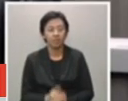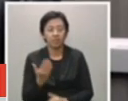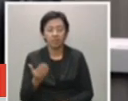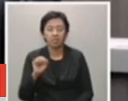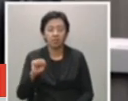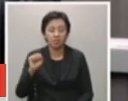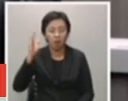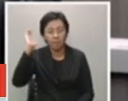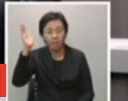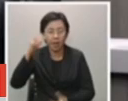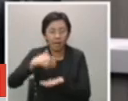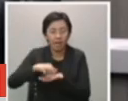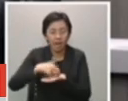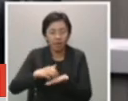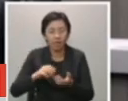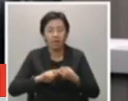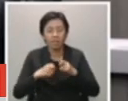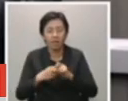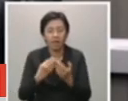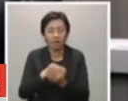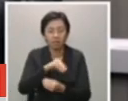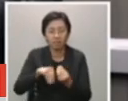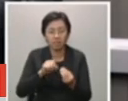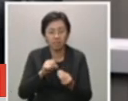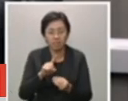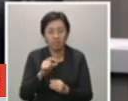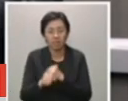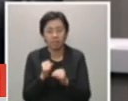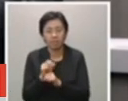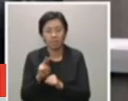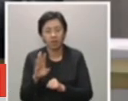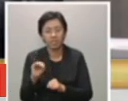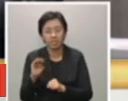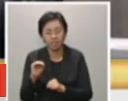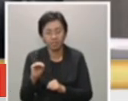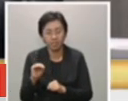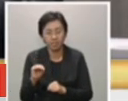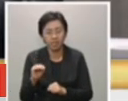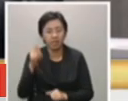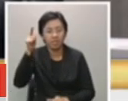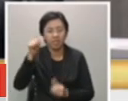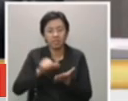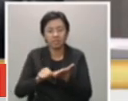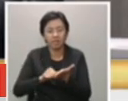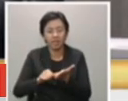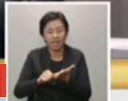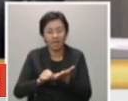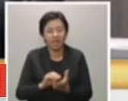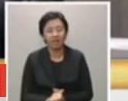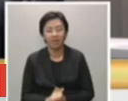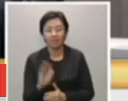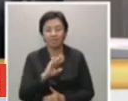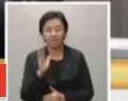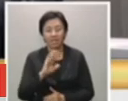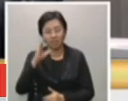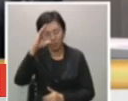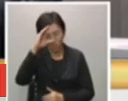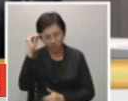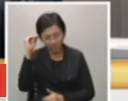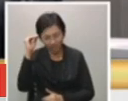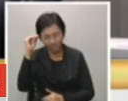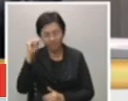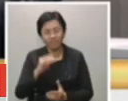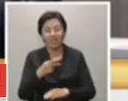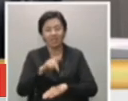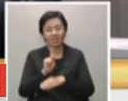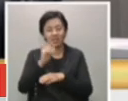าวว่าวิกฤตปี40มีคุณทักษิณมาแก้นะครับจริงๆเป็นคุณชวนครับท่านประธาน